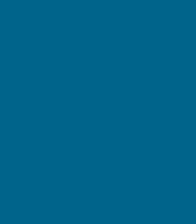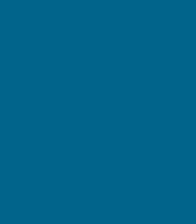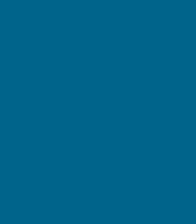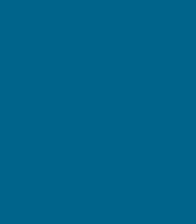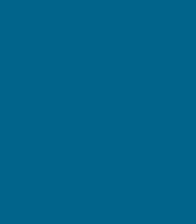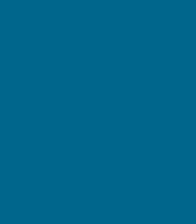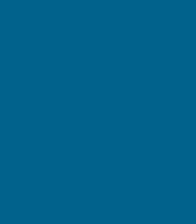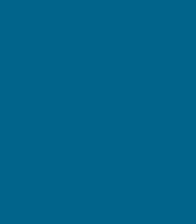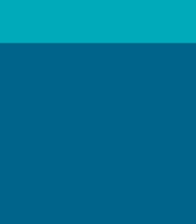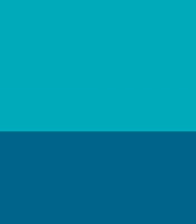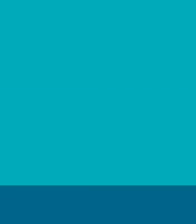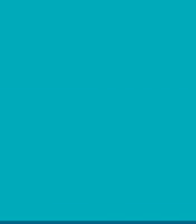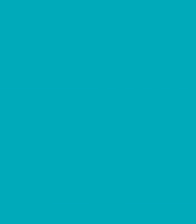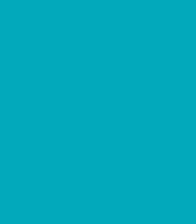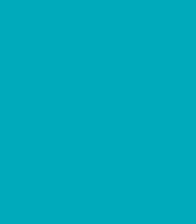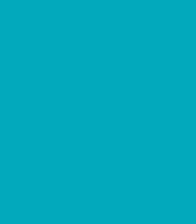Дякуємо,